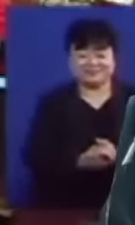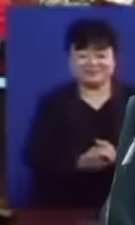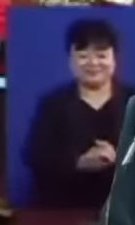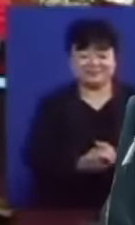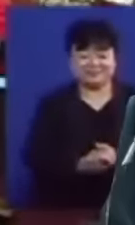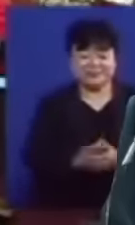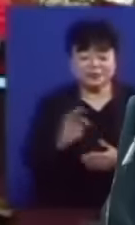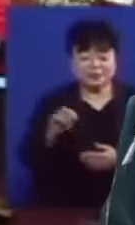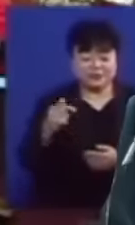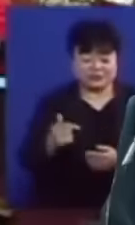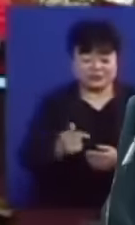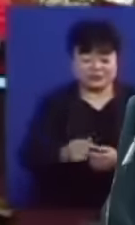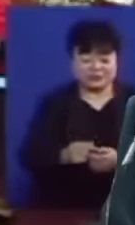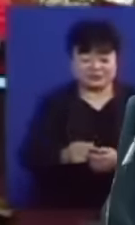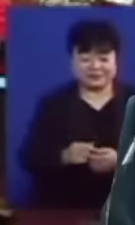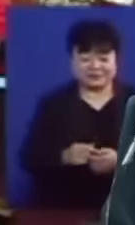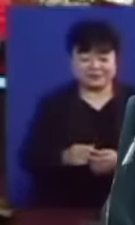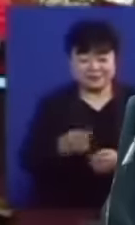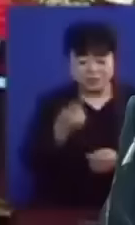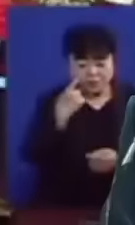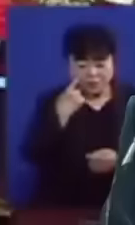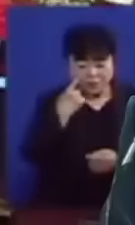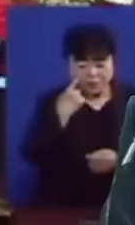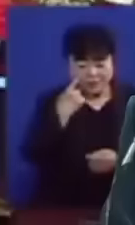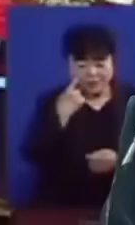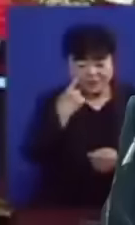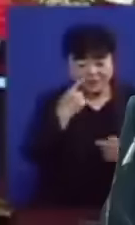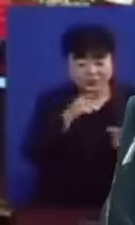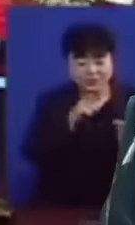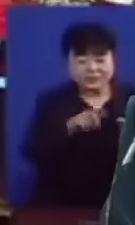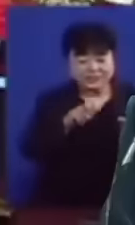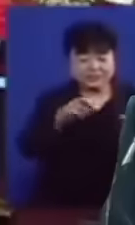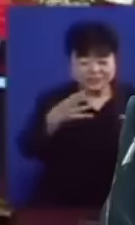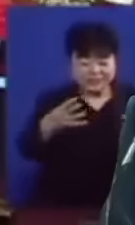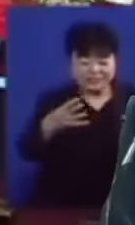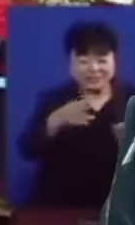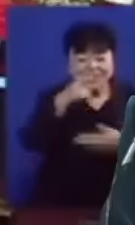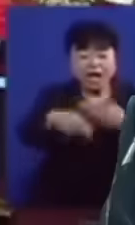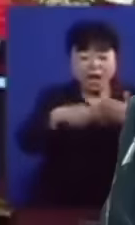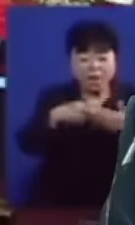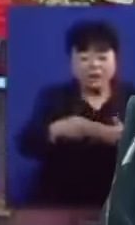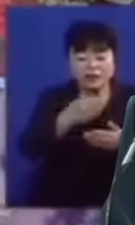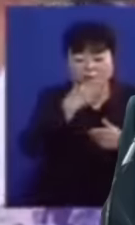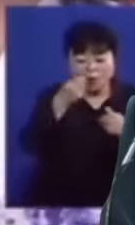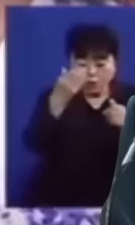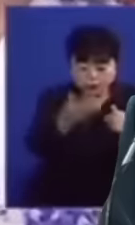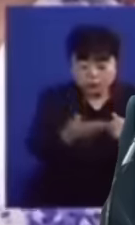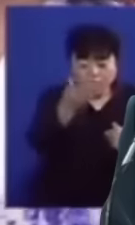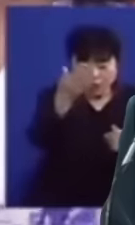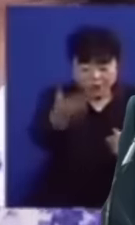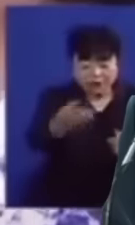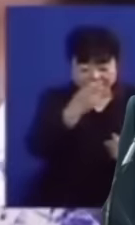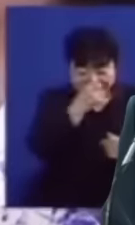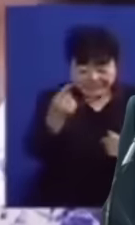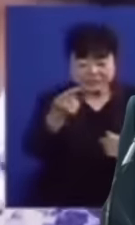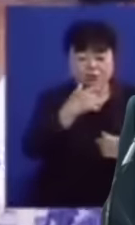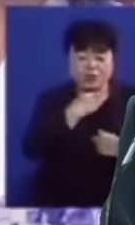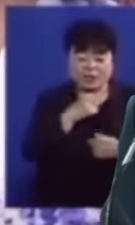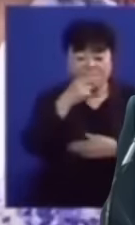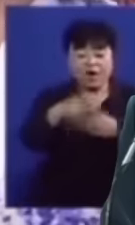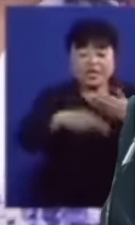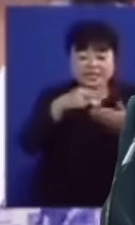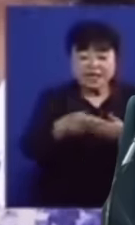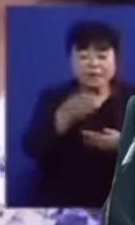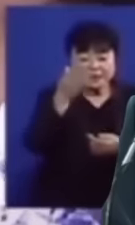6장 24절로 26절 우리 다 같이 한번 읽어보십시다. 야훼는 내게 복을 주시고 너를 지키시기를